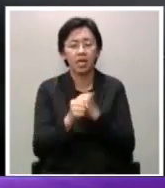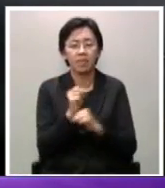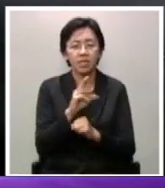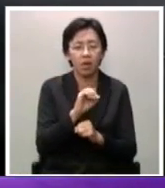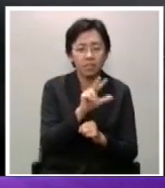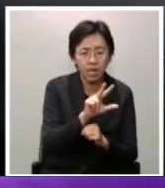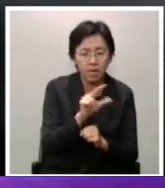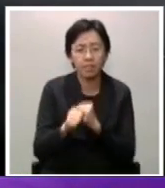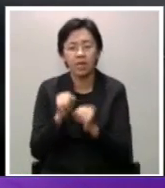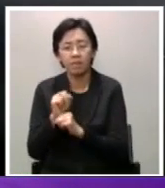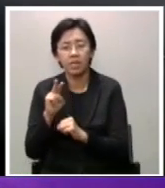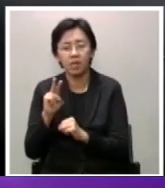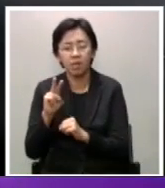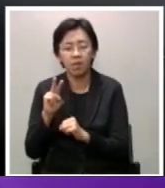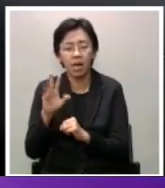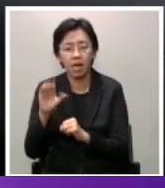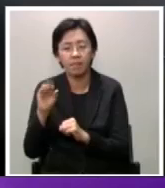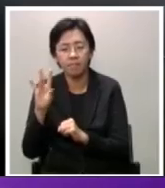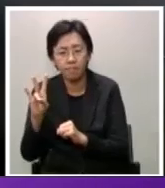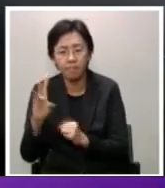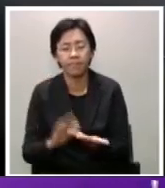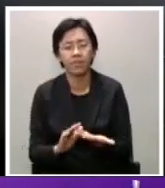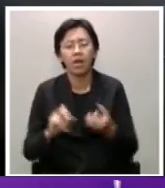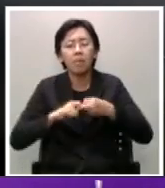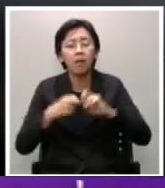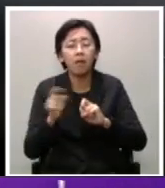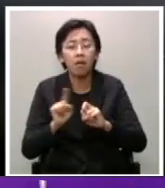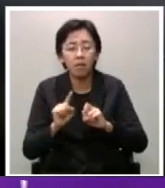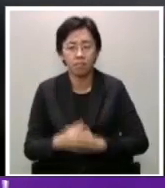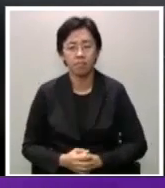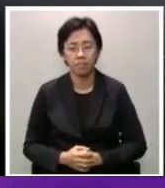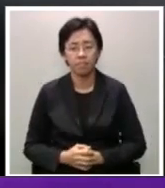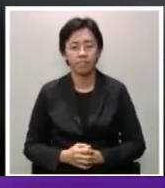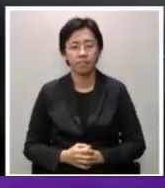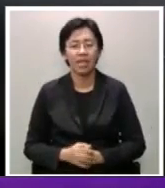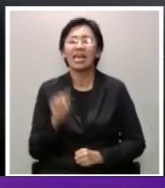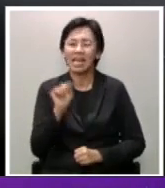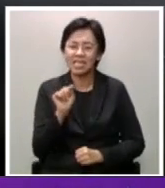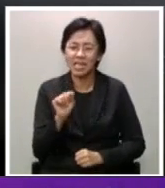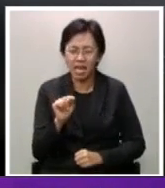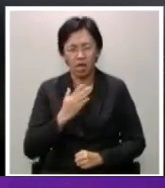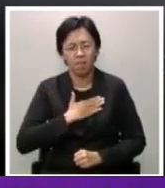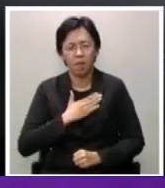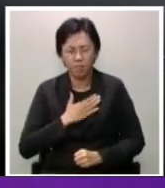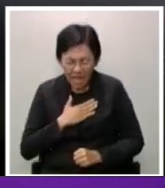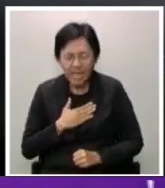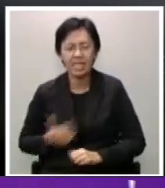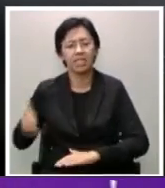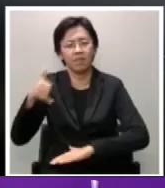53ทั้งในปี557มันเกิดอะไรขึ้นครับนั่นแหละครับเป็นสิ่งที่ผมต้องมายืนอยู่ตรง